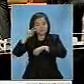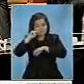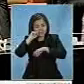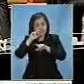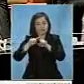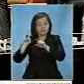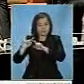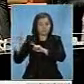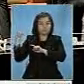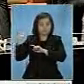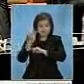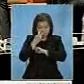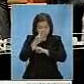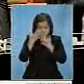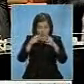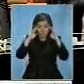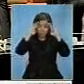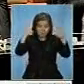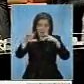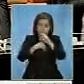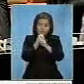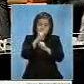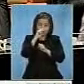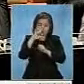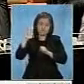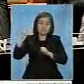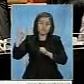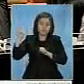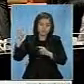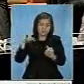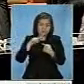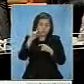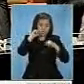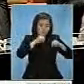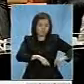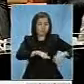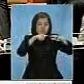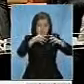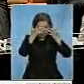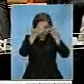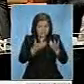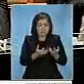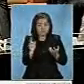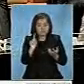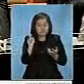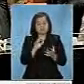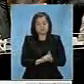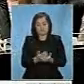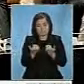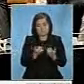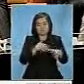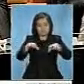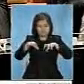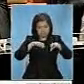งตระหนักดีถึงมหาอุทกภัยเมื่อปี2554ว่ามีความร้ายแรงรุนแรงเพียงใดและเราได้ดำเนินการจนกระทั่